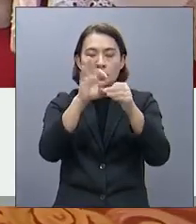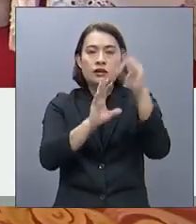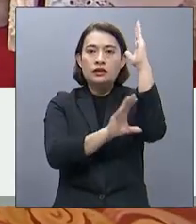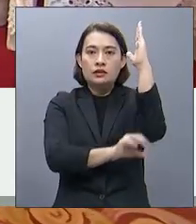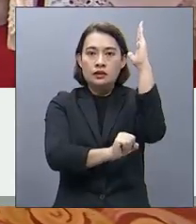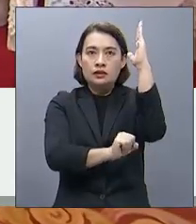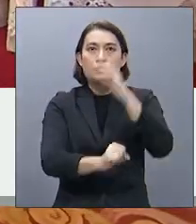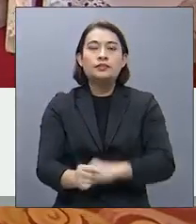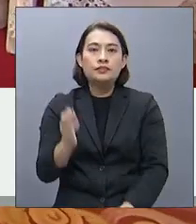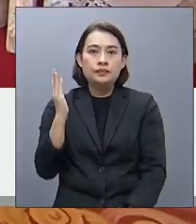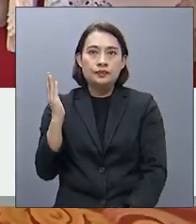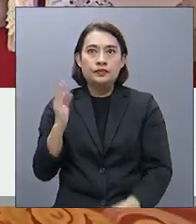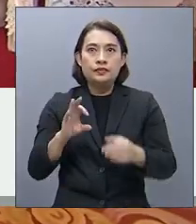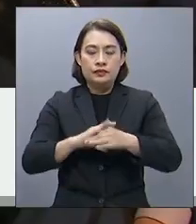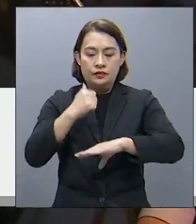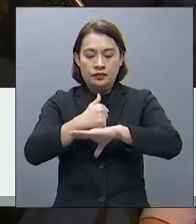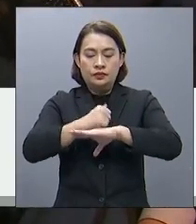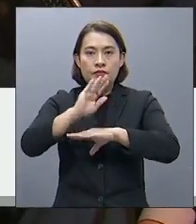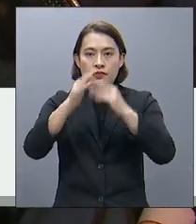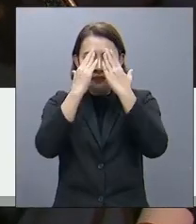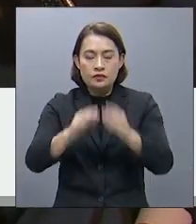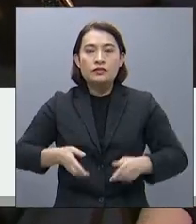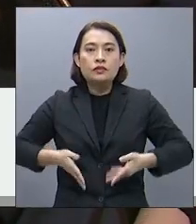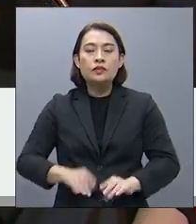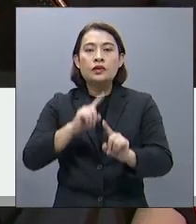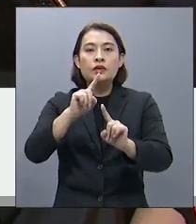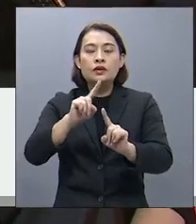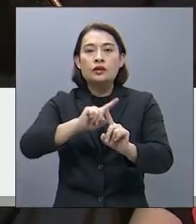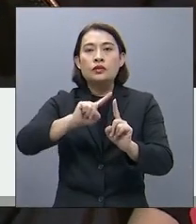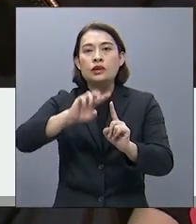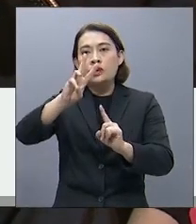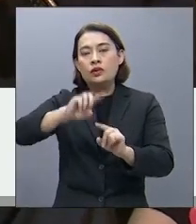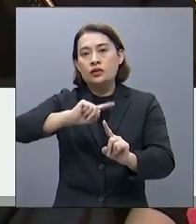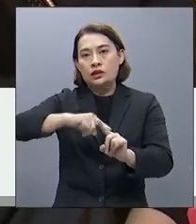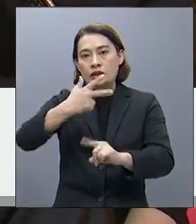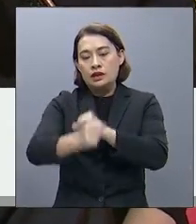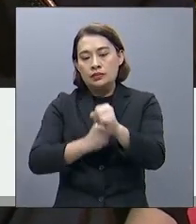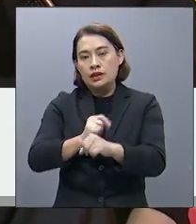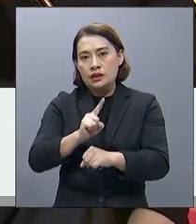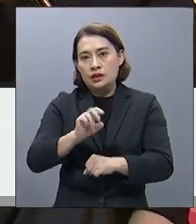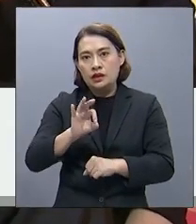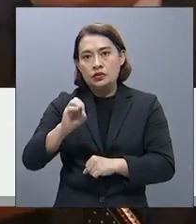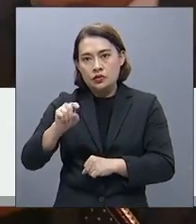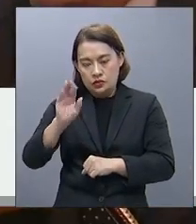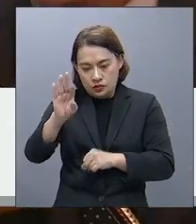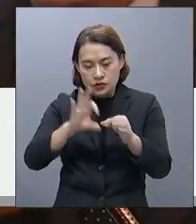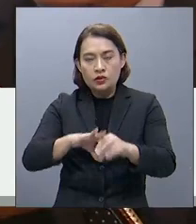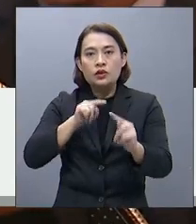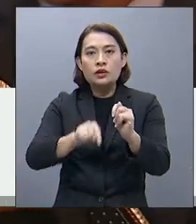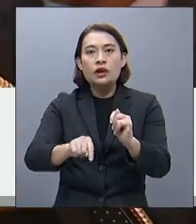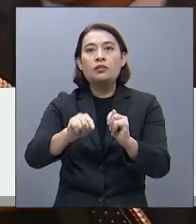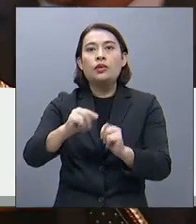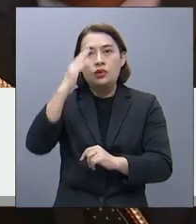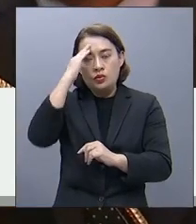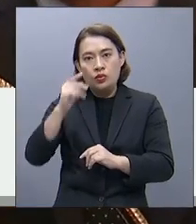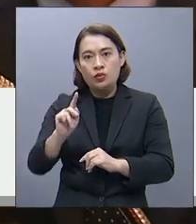อาสิพิทักษ์คุมพลเกิดเมื่อวันที่ 6มีนาคมพ.ศ 2490ที่ตำบลหัวเขาอำเภอสิงหนครจังหวัด